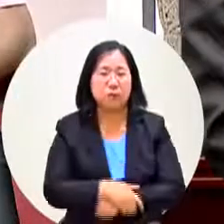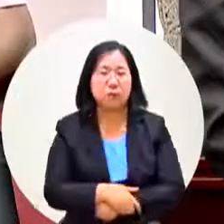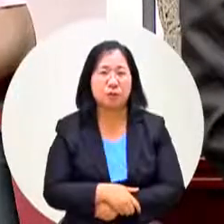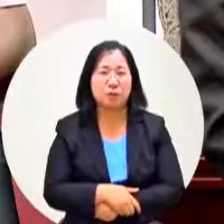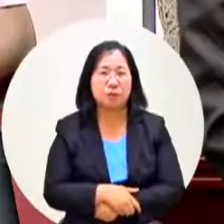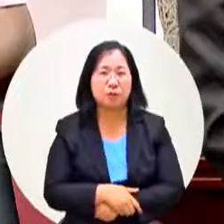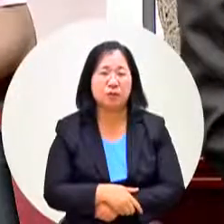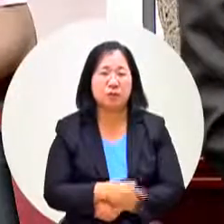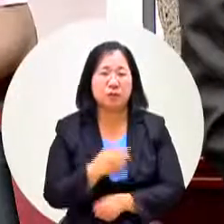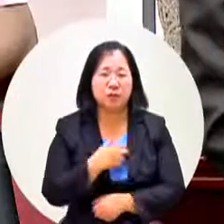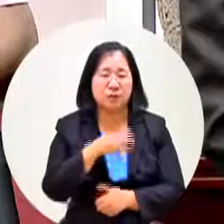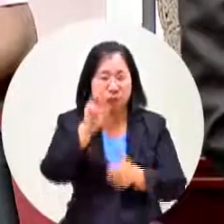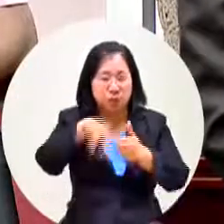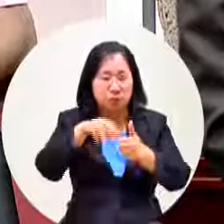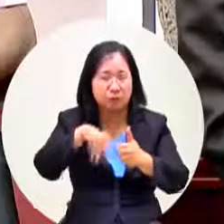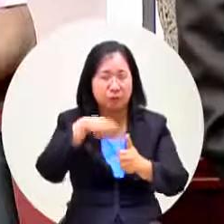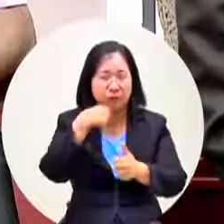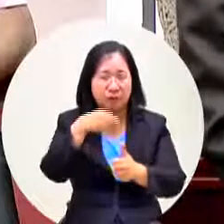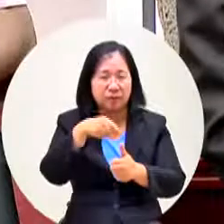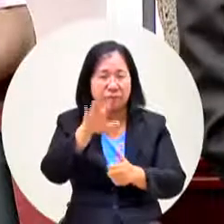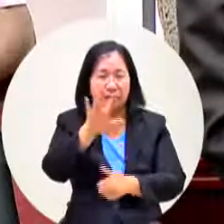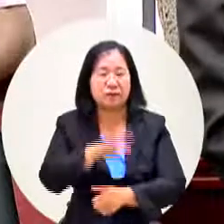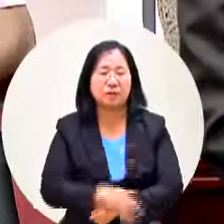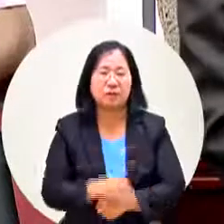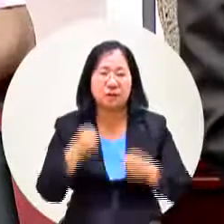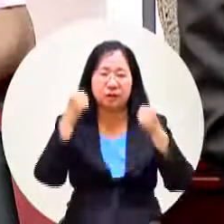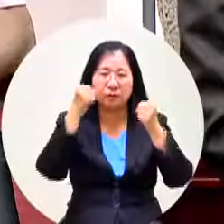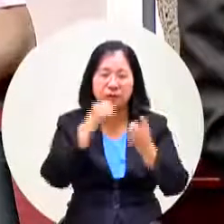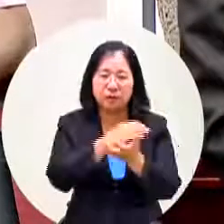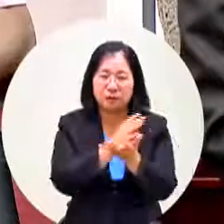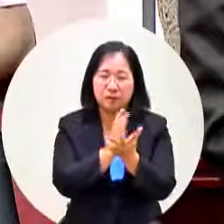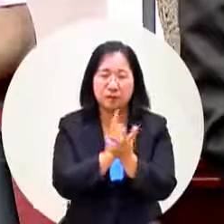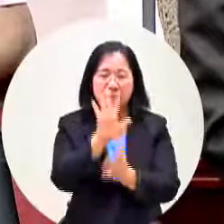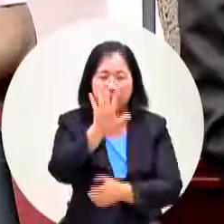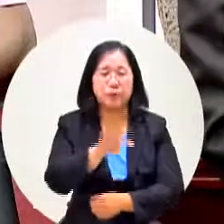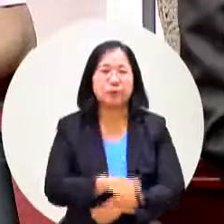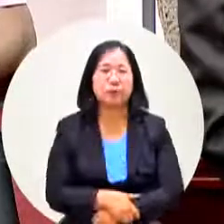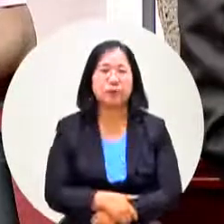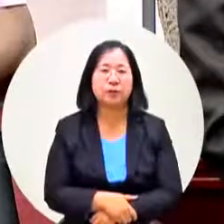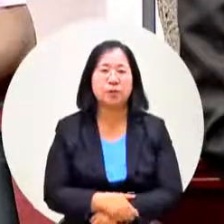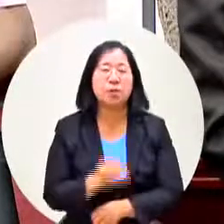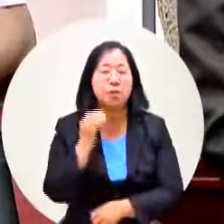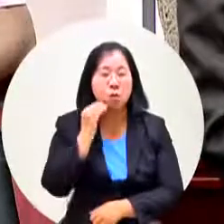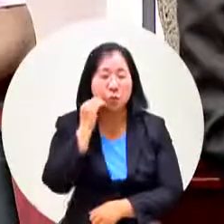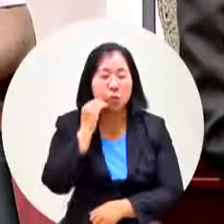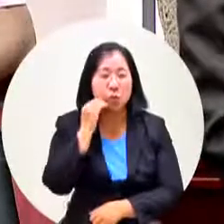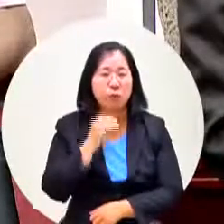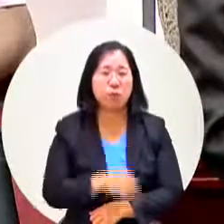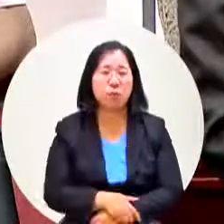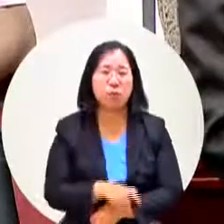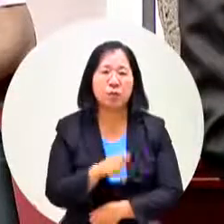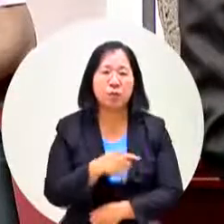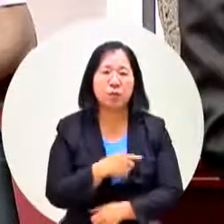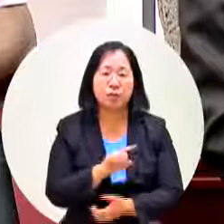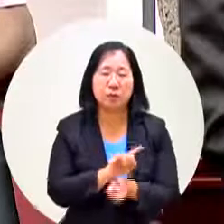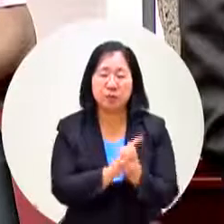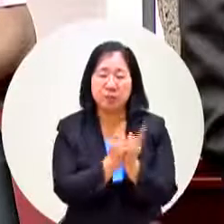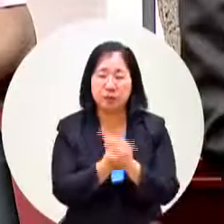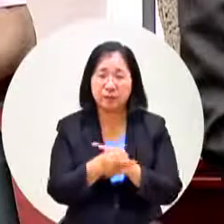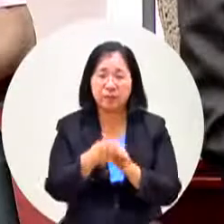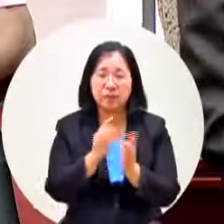迄时阵为着要办迄个区运会，啊，所以吼咧顶馆内面有迄个靶场，吼，啊，所以即摆高雄市的这个体育会